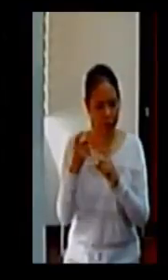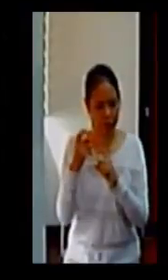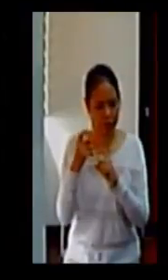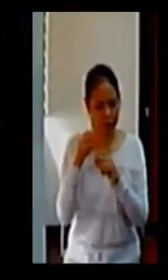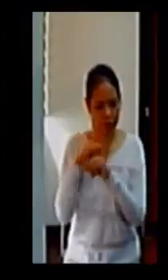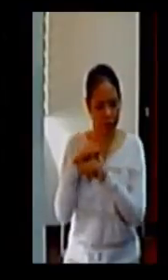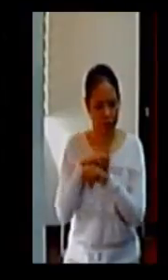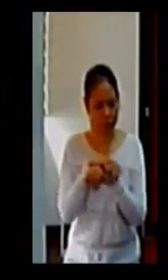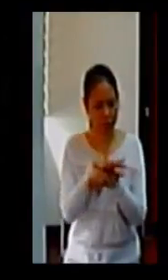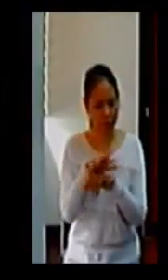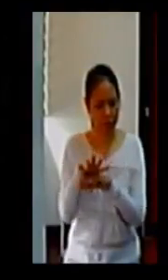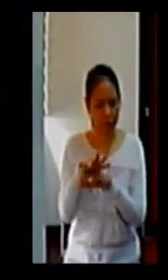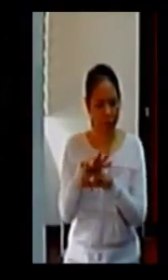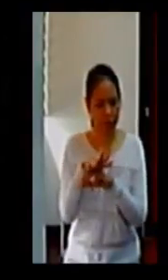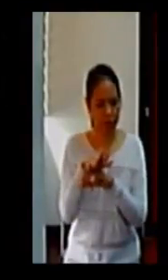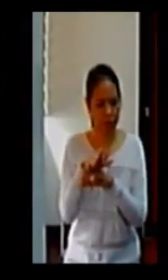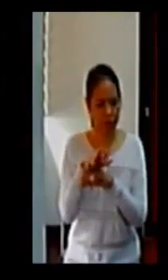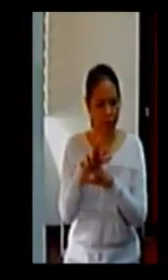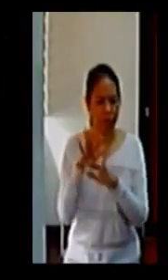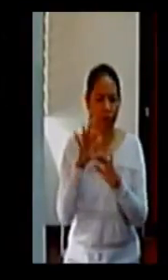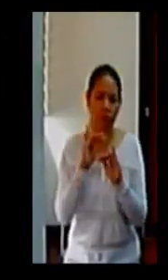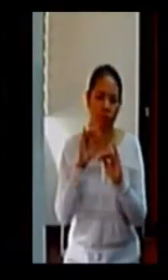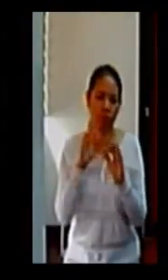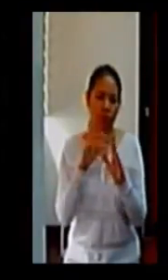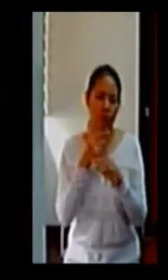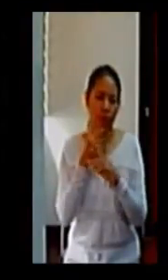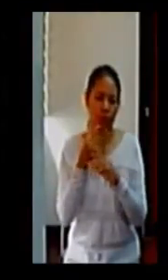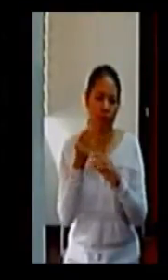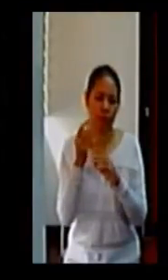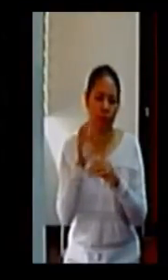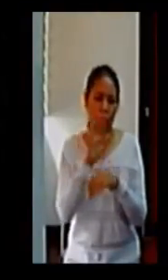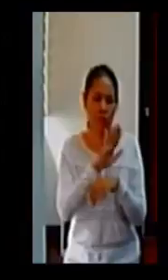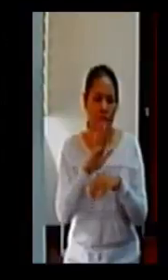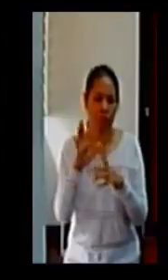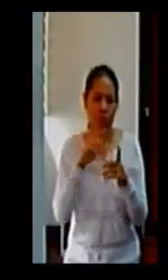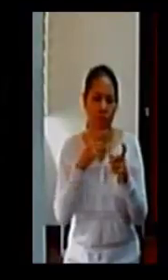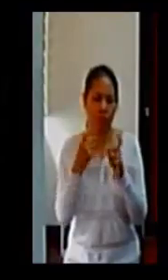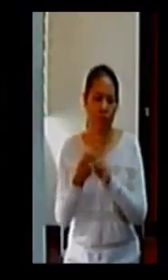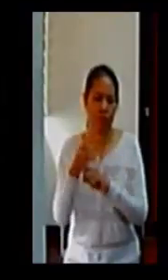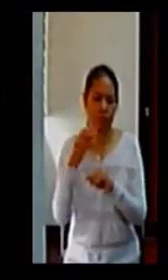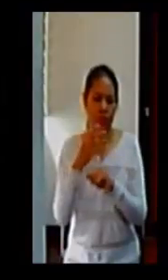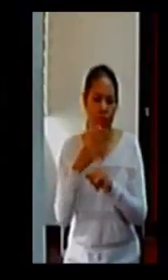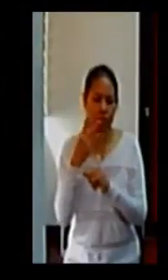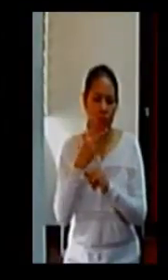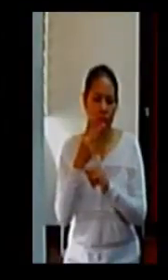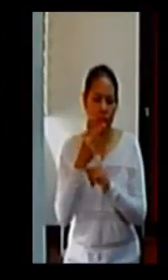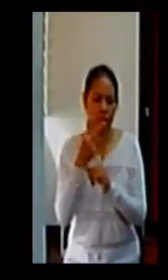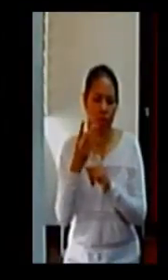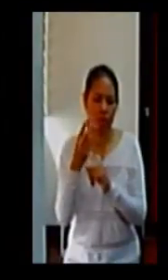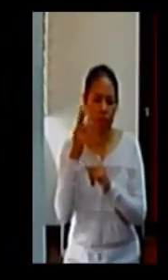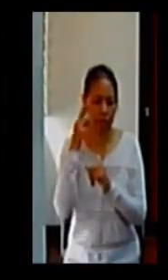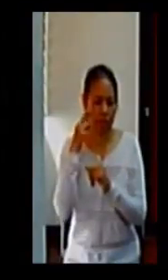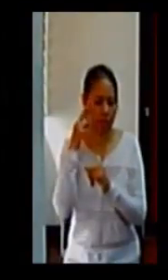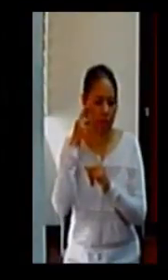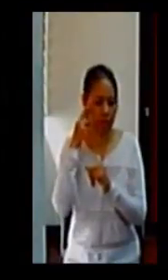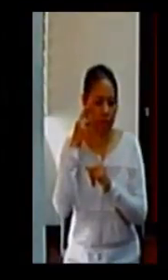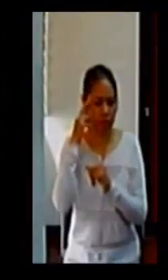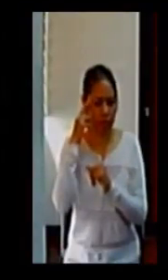talaga? Katulad ng sinabi niyo sa pagbabaki ninyo, ang nakita ko sa rason na binigay ni